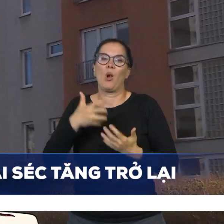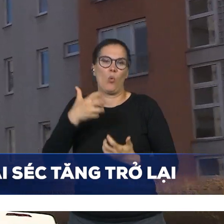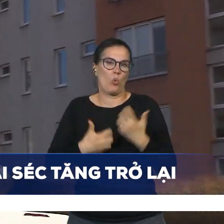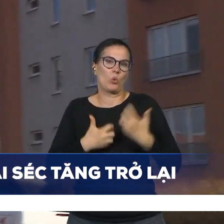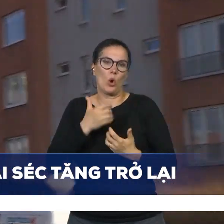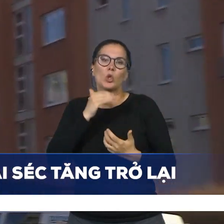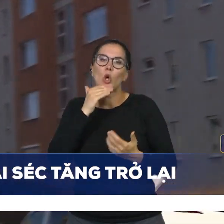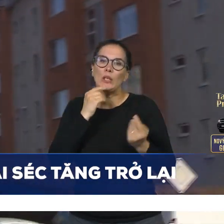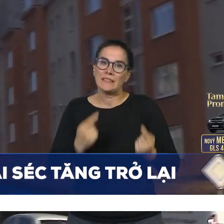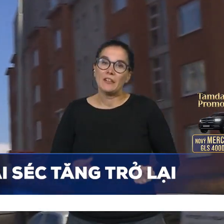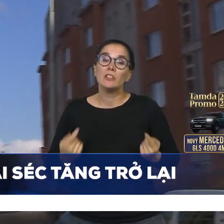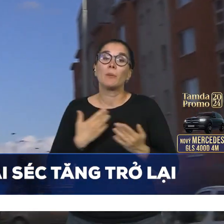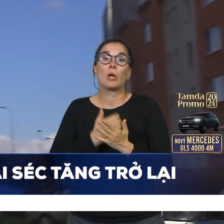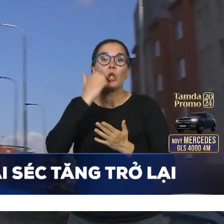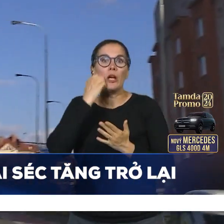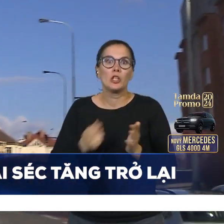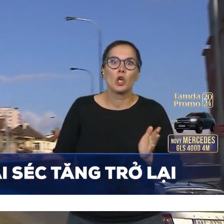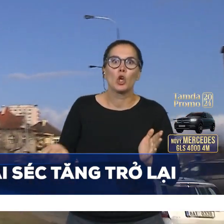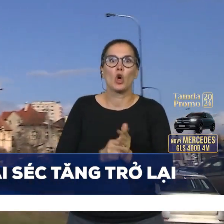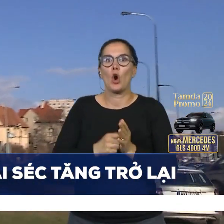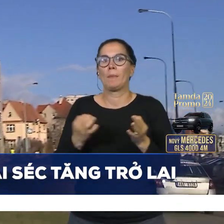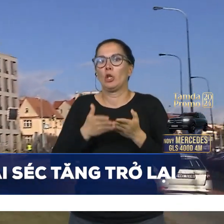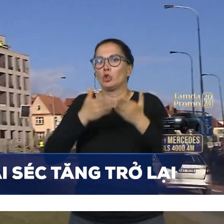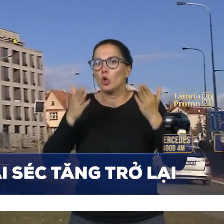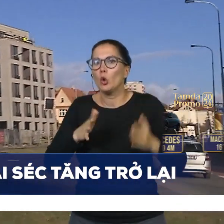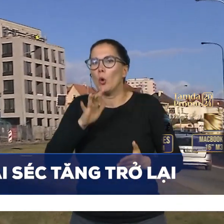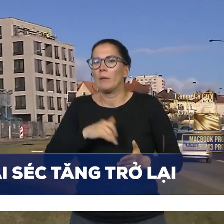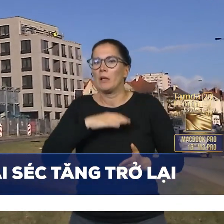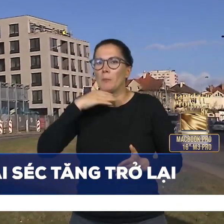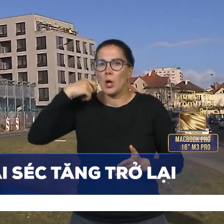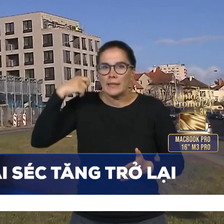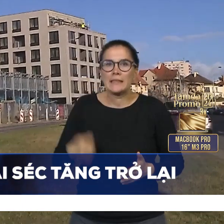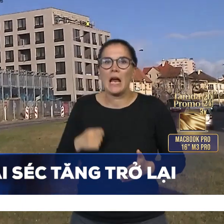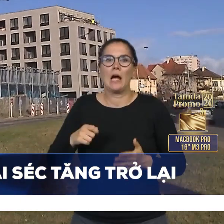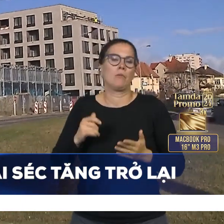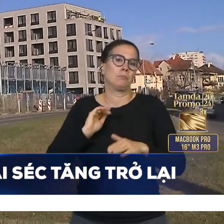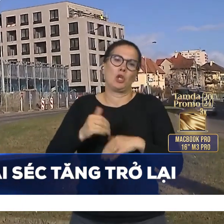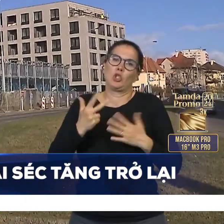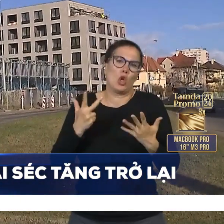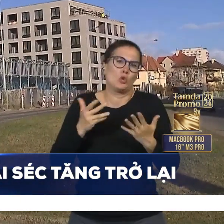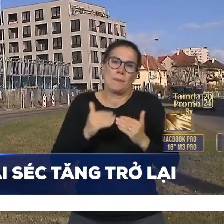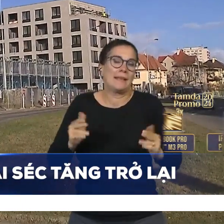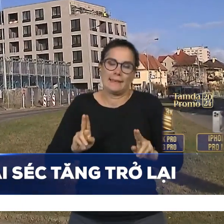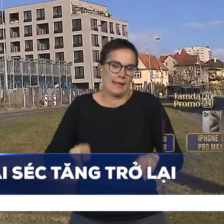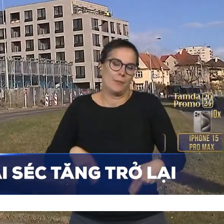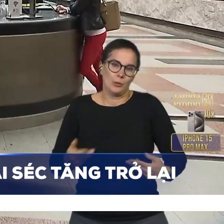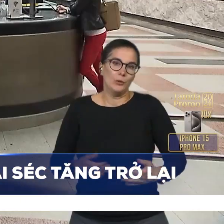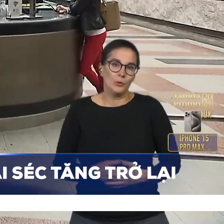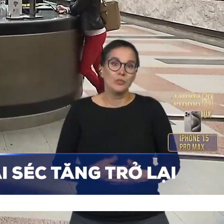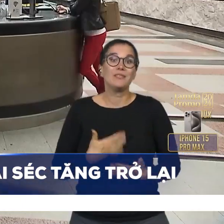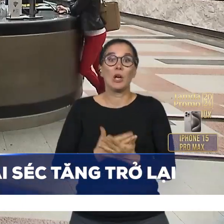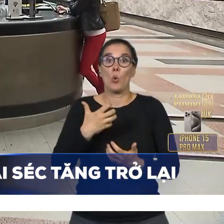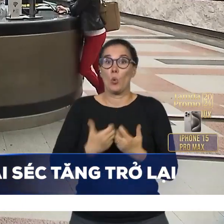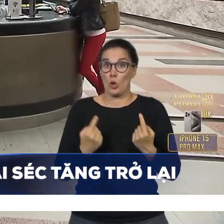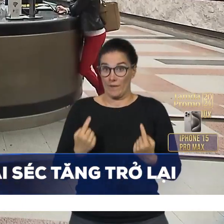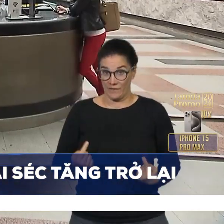tăng vào tháng 3 năm nay các ngân hàng đã ghi nhận gần 400 khoản vay thế chấp mới nhiều hơn 1000 hồ sơ so với năm ngoái nguyên nhân chính là do